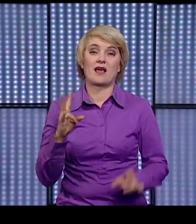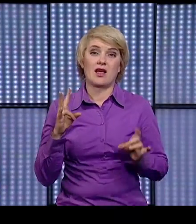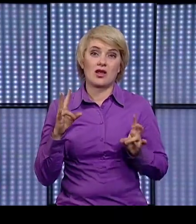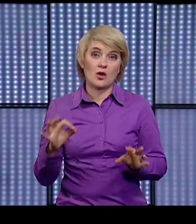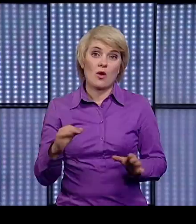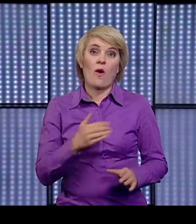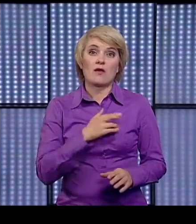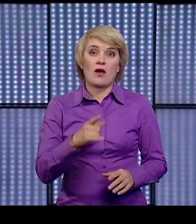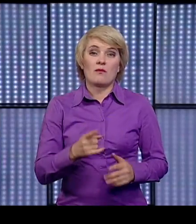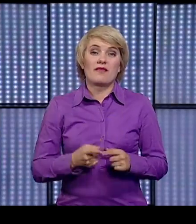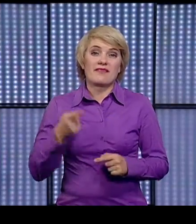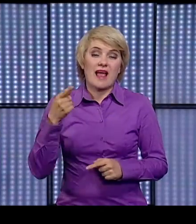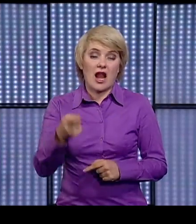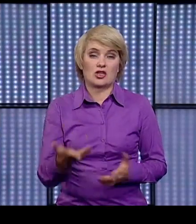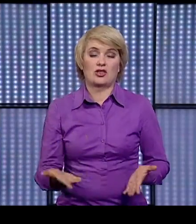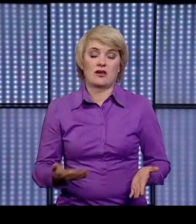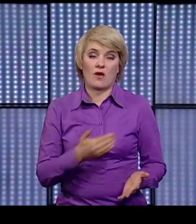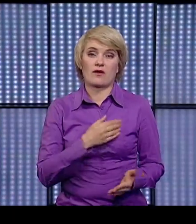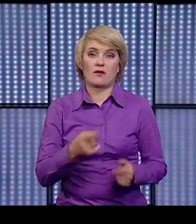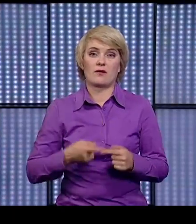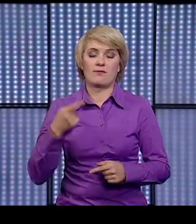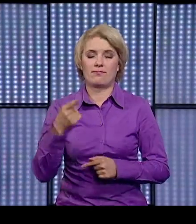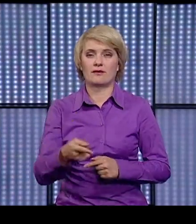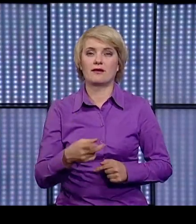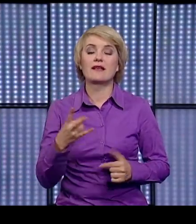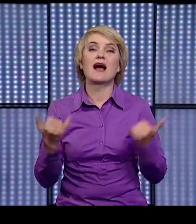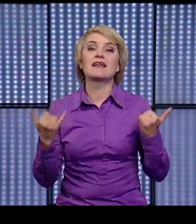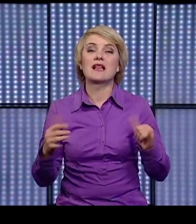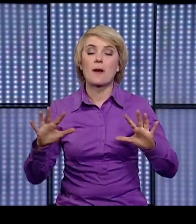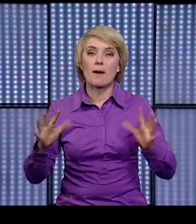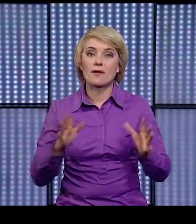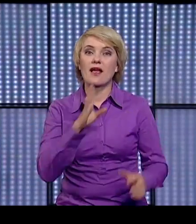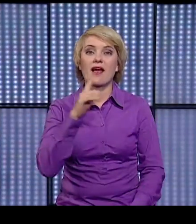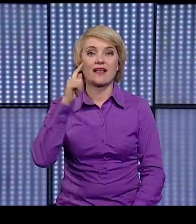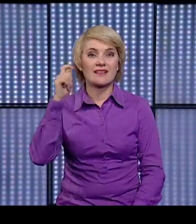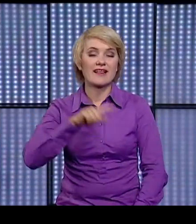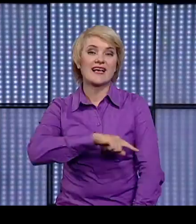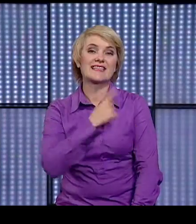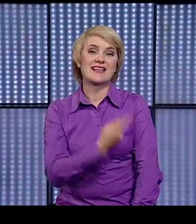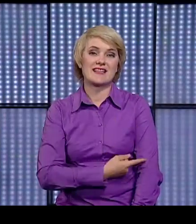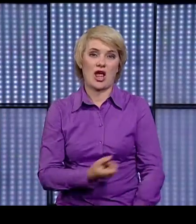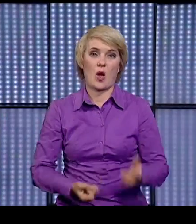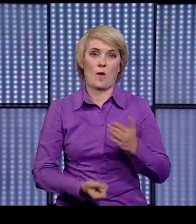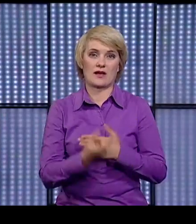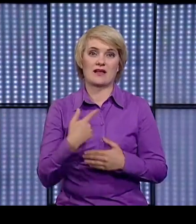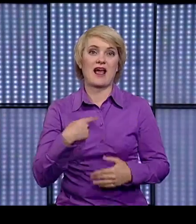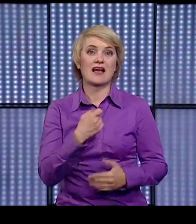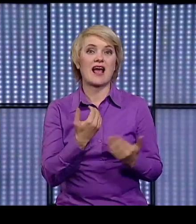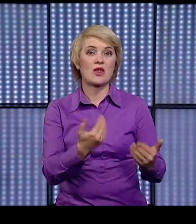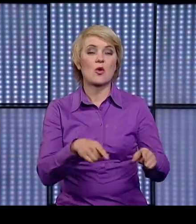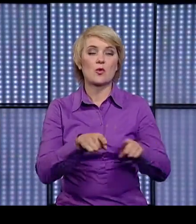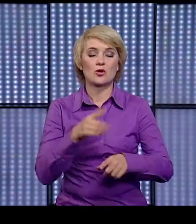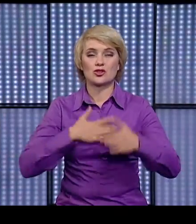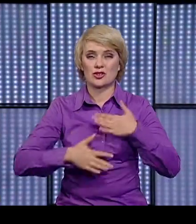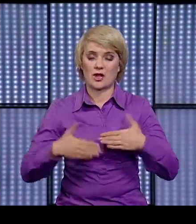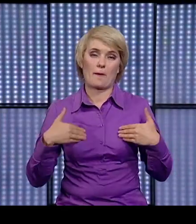конечно, дальше, но на данный момент китаянка сильнее оказалась. Я за нее тоже рада, я ее поздравляю, молодец, она